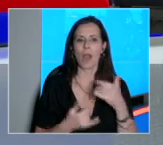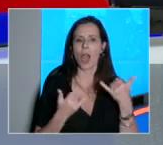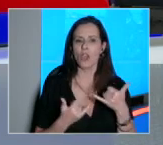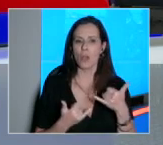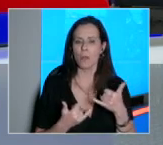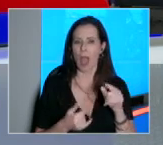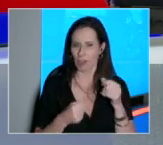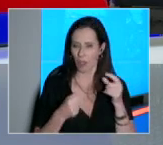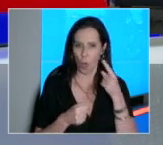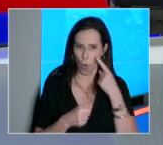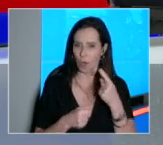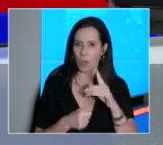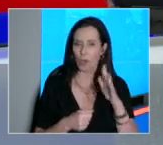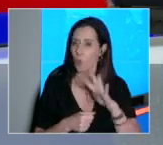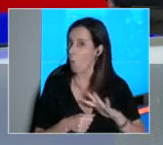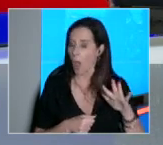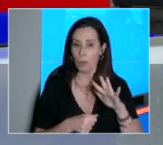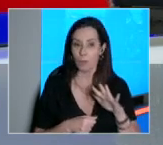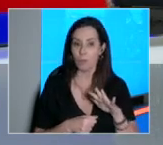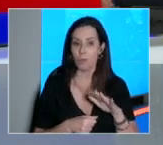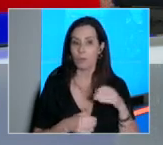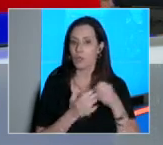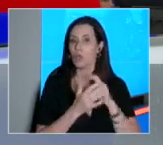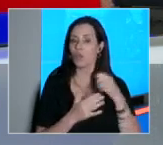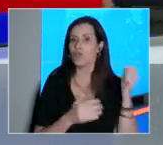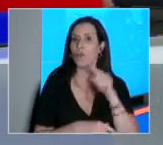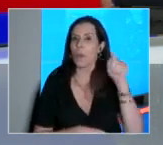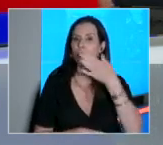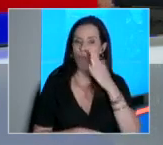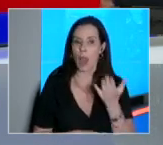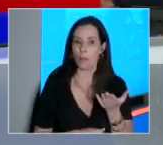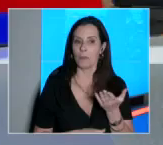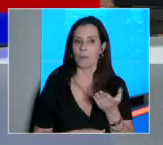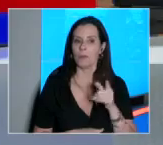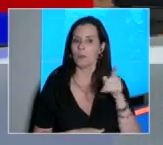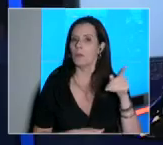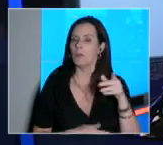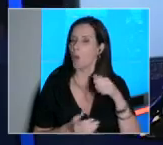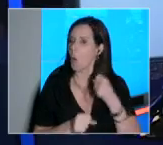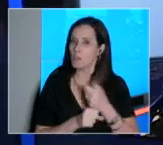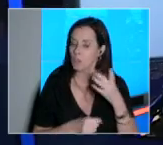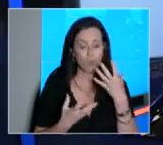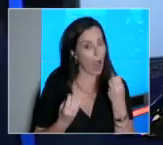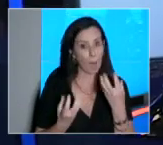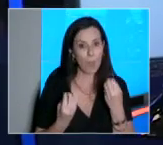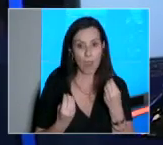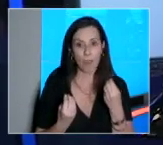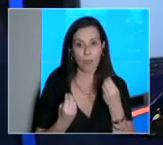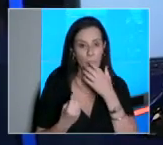והיום אם אתה נוסע, אתה רואה כל השפלה, בוויקנדים עולים לירושלים. נכון. ל-Airbnb, לוויקנדים, לסופים, יש